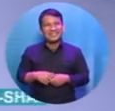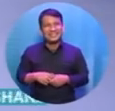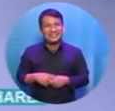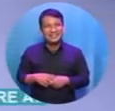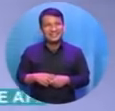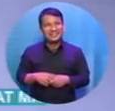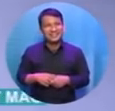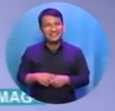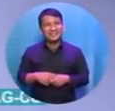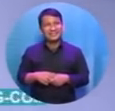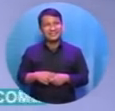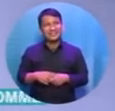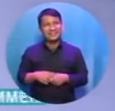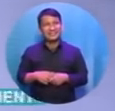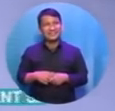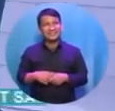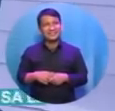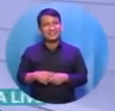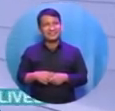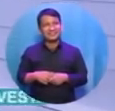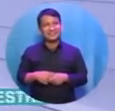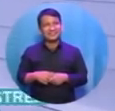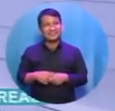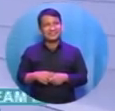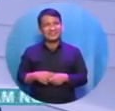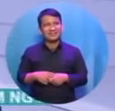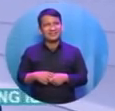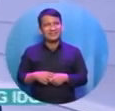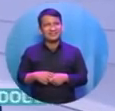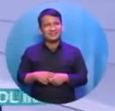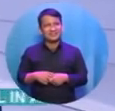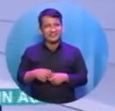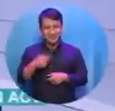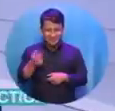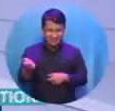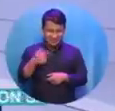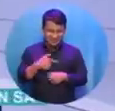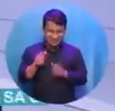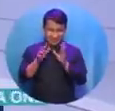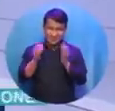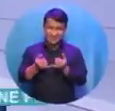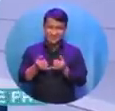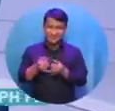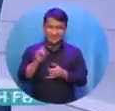nangyari, sir? Sige, sabi mo. Paano? Anong nangyari? Sir, anong sumunod na nangyari pagkatapos nun sa barangay?